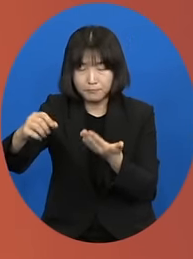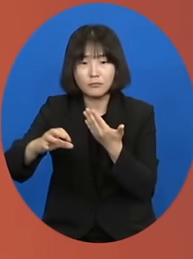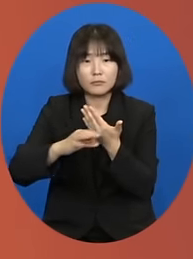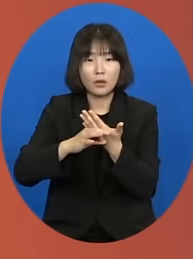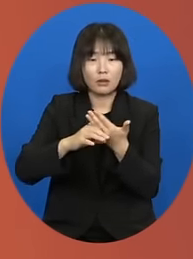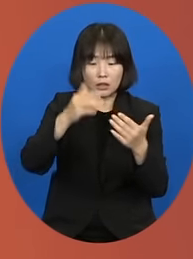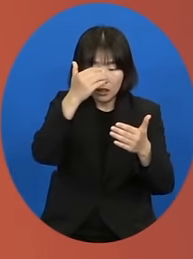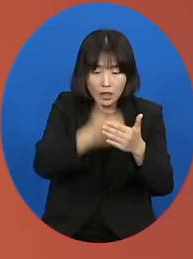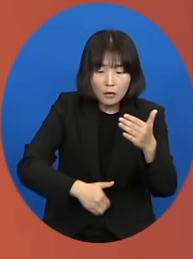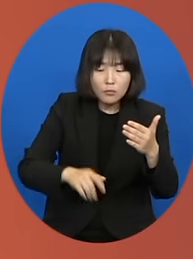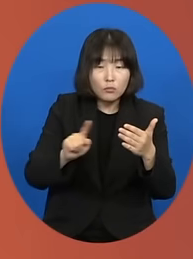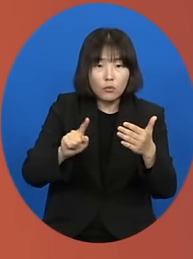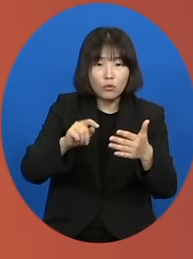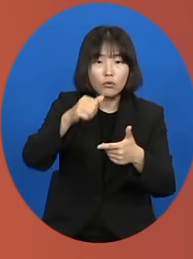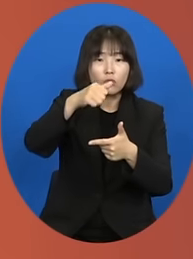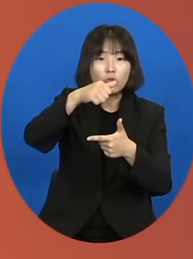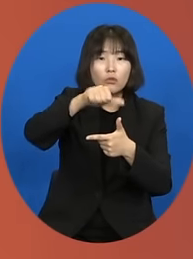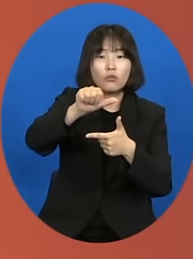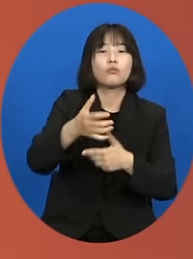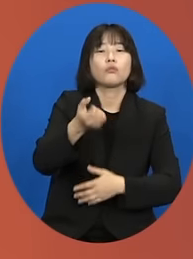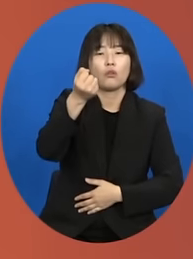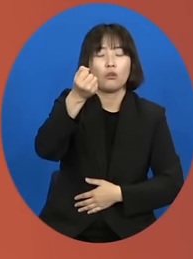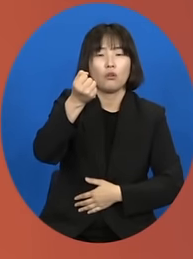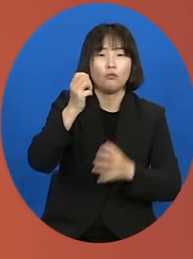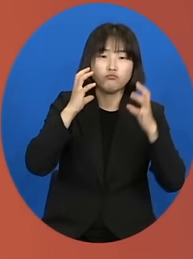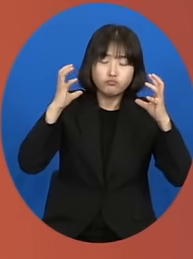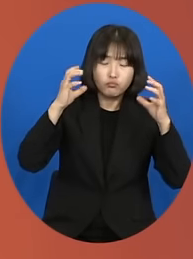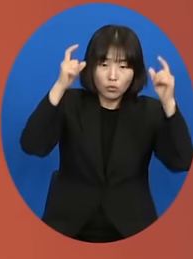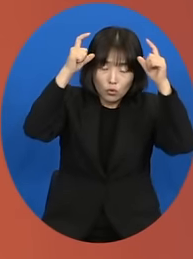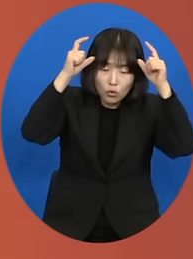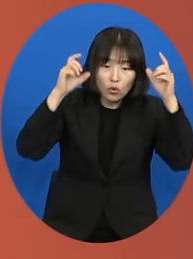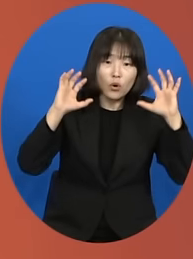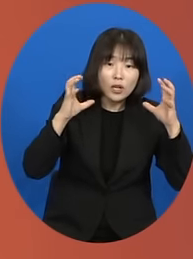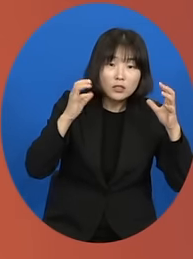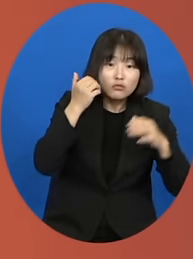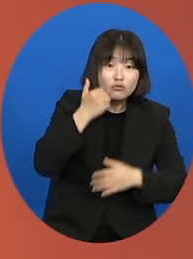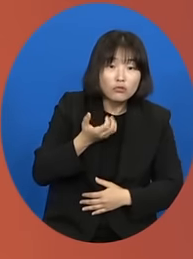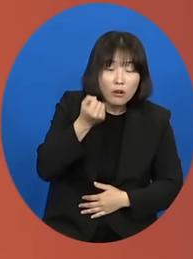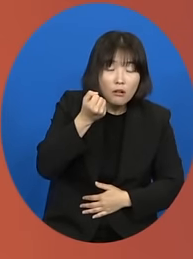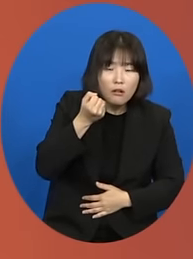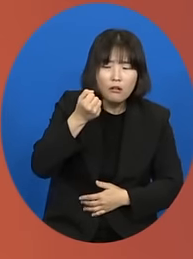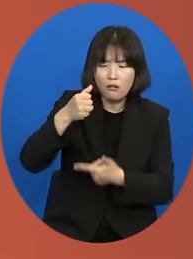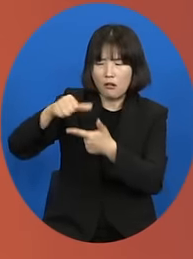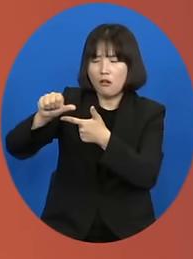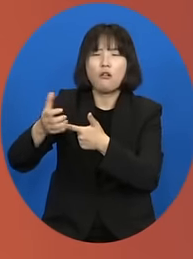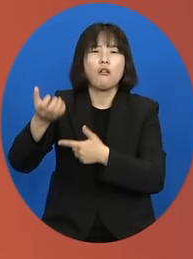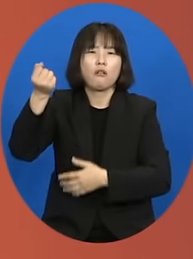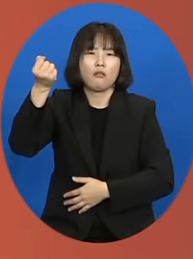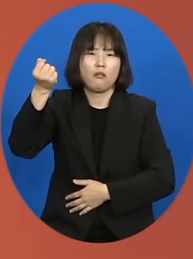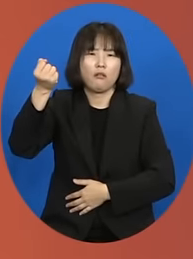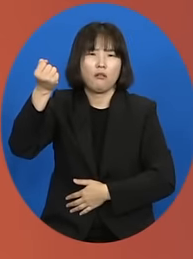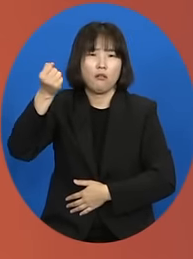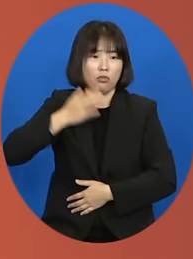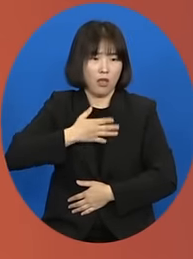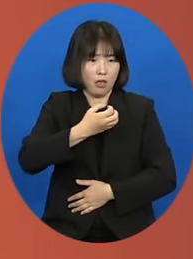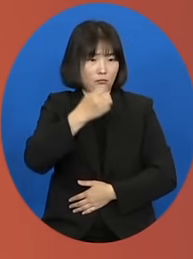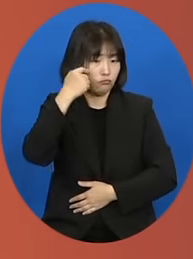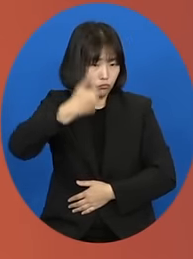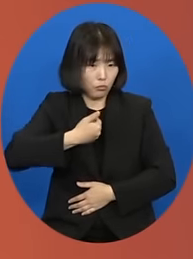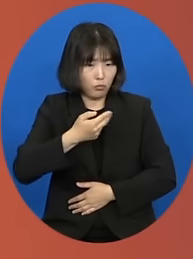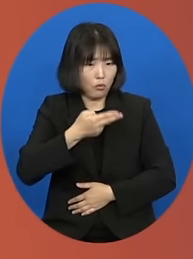내 거. 살찐 송아지 누구 거? 내 거. 아버지가 내 상의도 없이 내 송아지 잡았네?